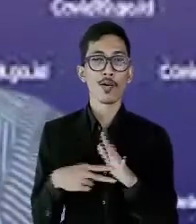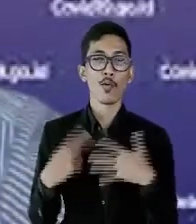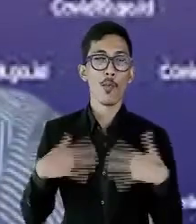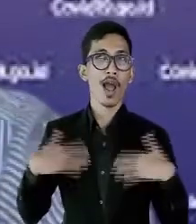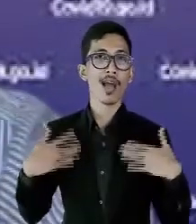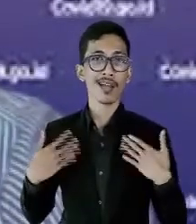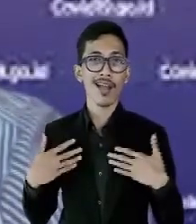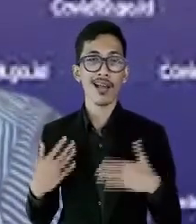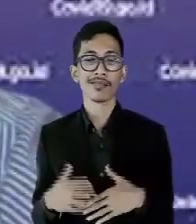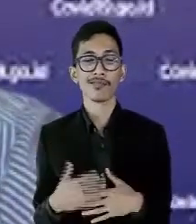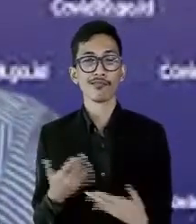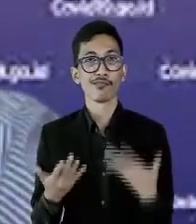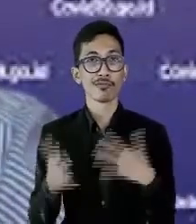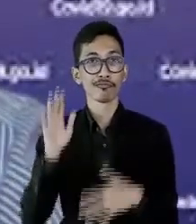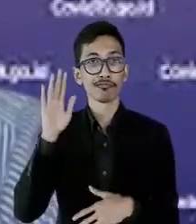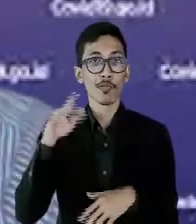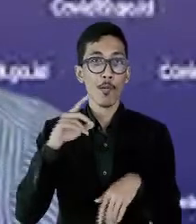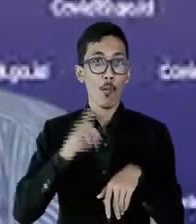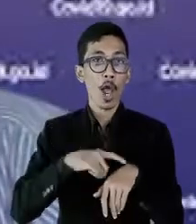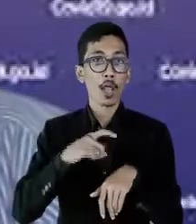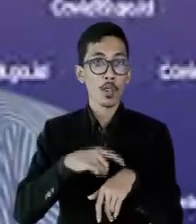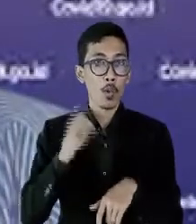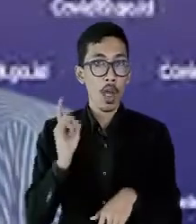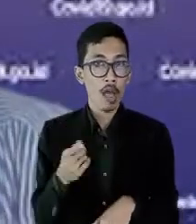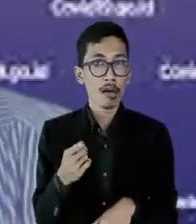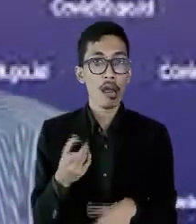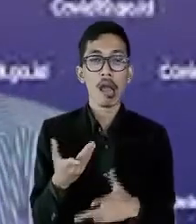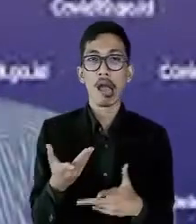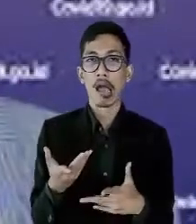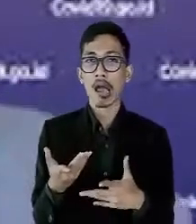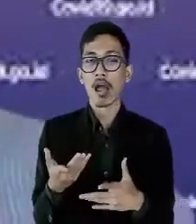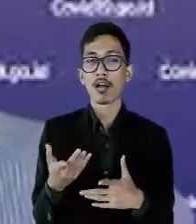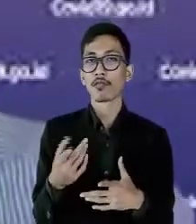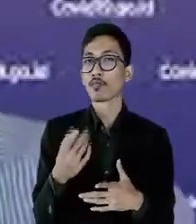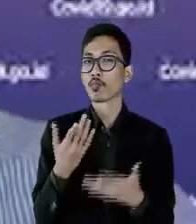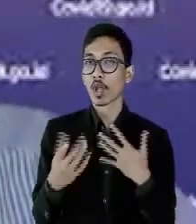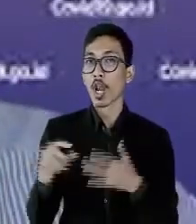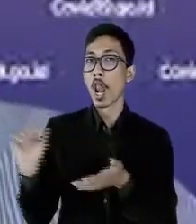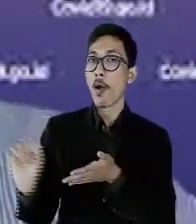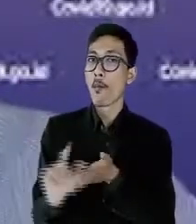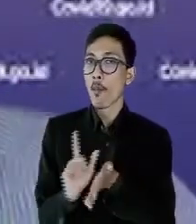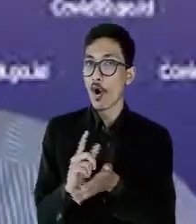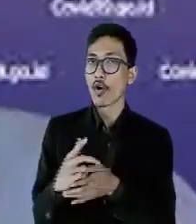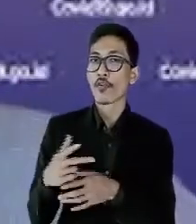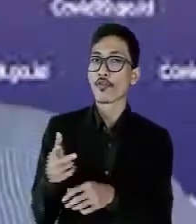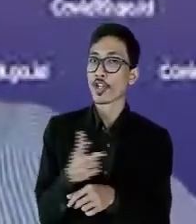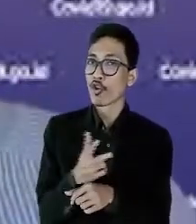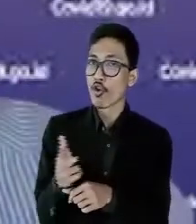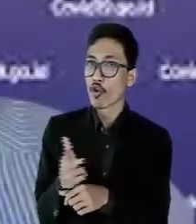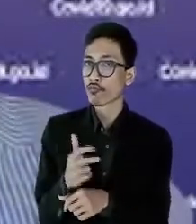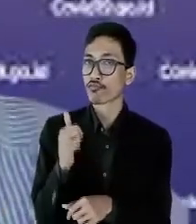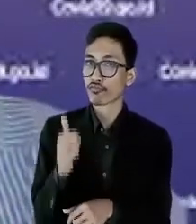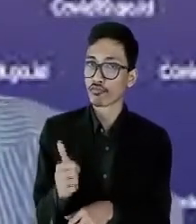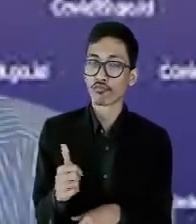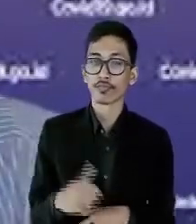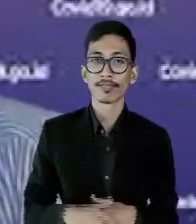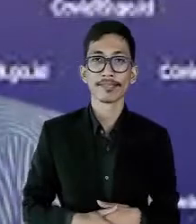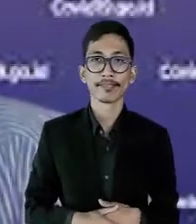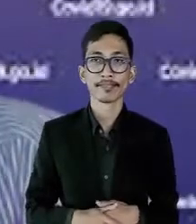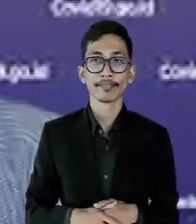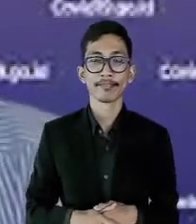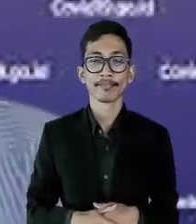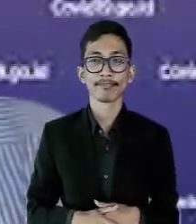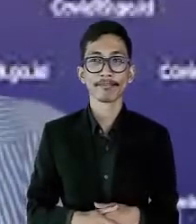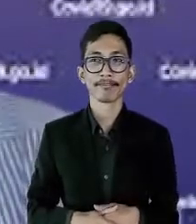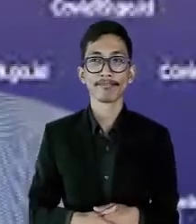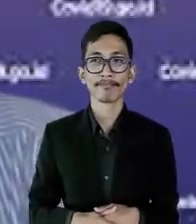masih ada waktu, bila mana sempat ketika di area stadion, tolong dilaporkan juga kalau misalnya masih ada waktu untuk acara